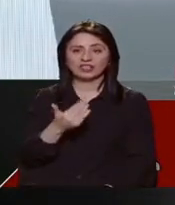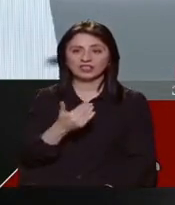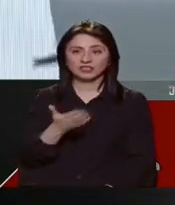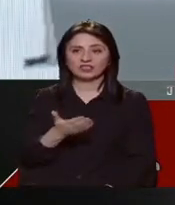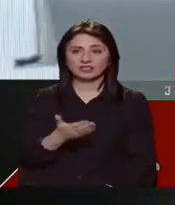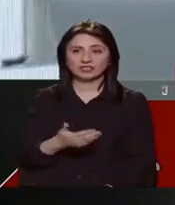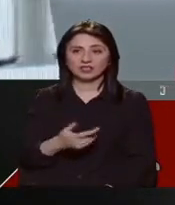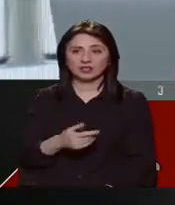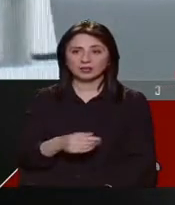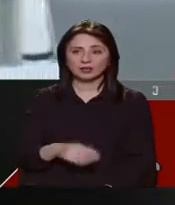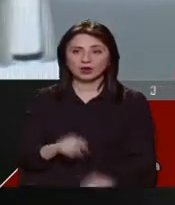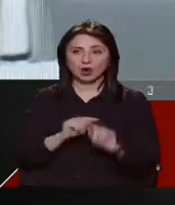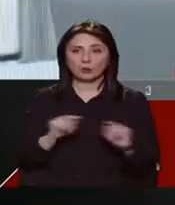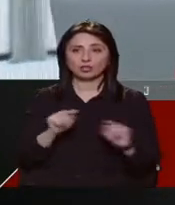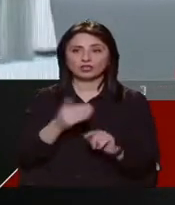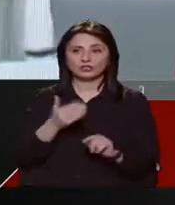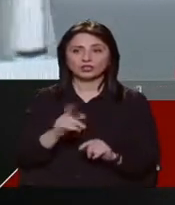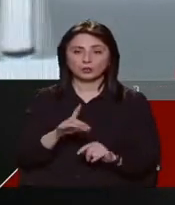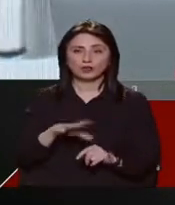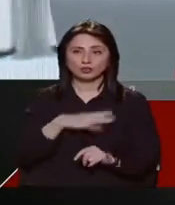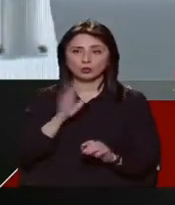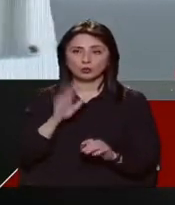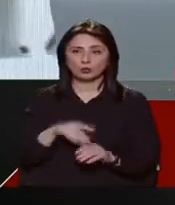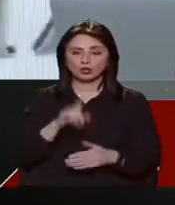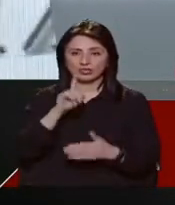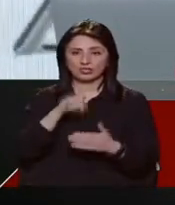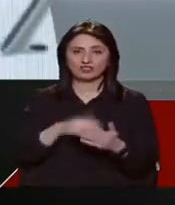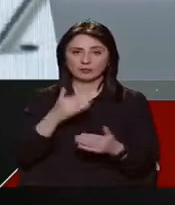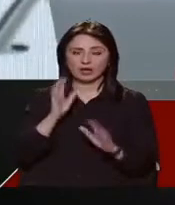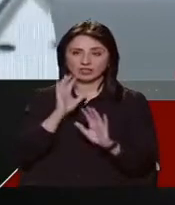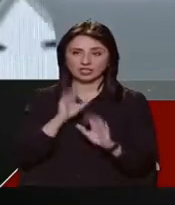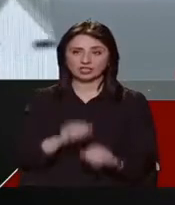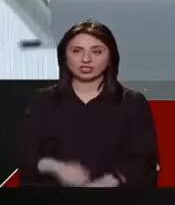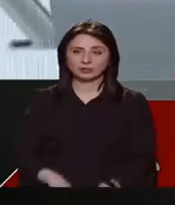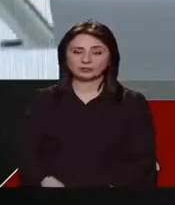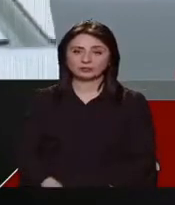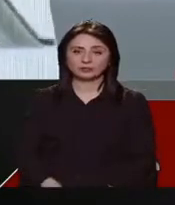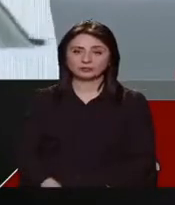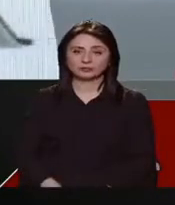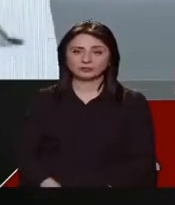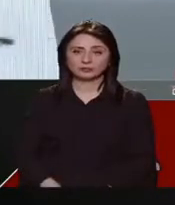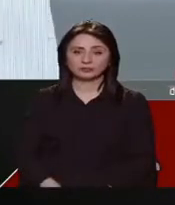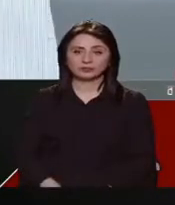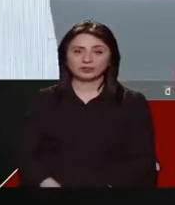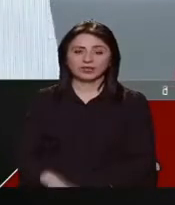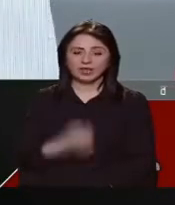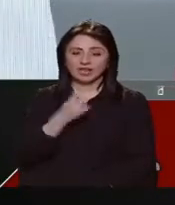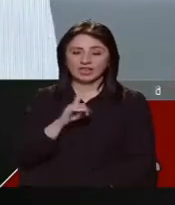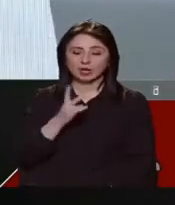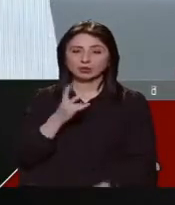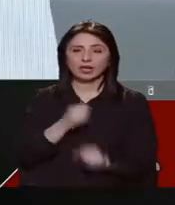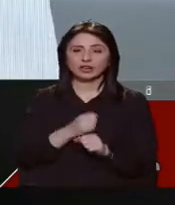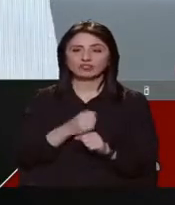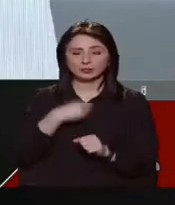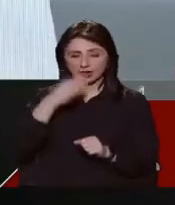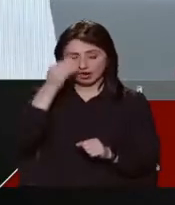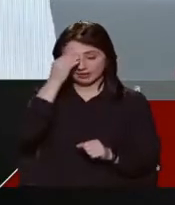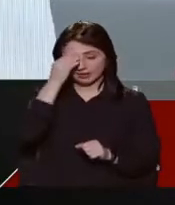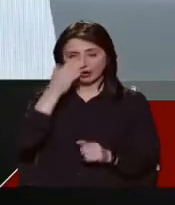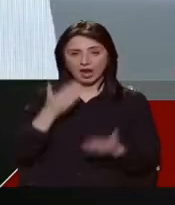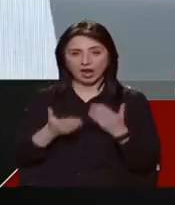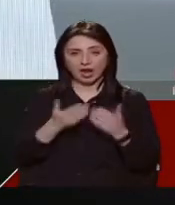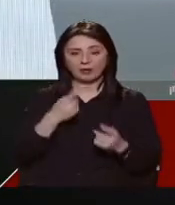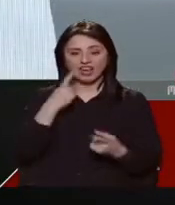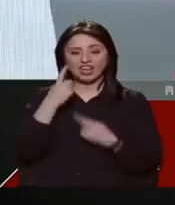თქვენთვის ოპოზიციისთვის, რომ იყოს უფრო სარწმუნო მათი მხარდაჭერა? Ერთი რაც უნდა გააკეთოს ჩემი აზრით,